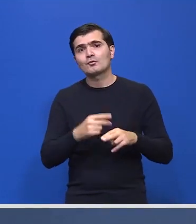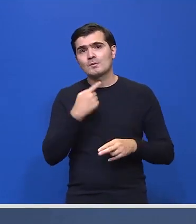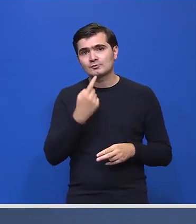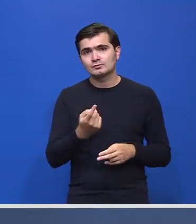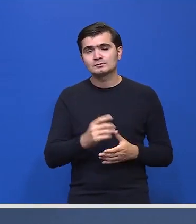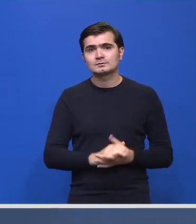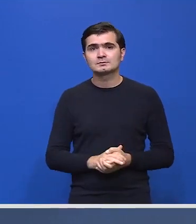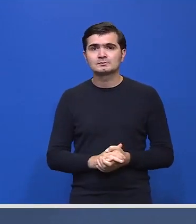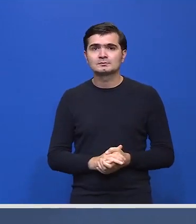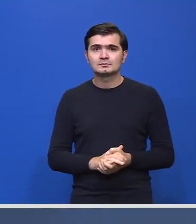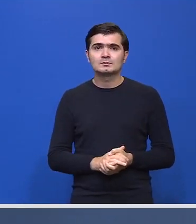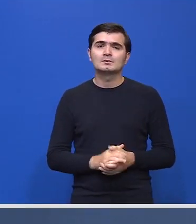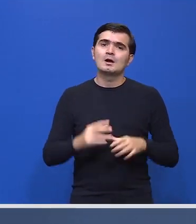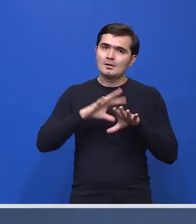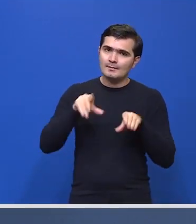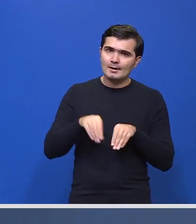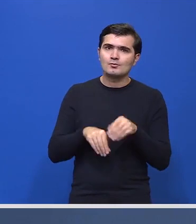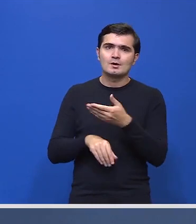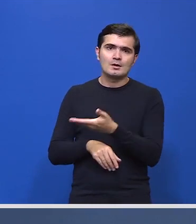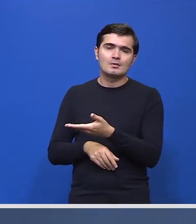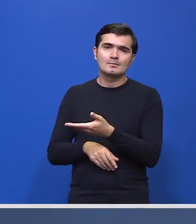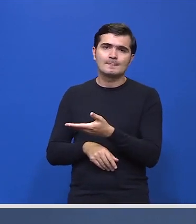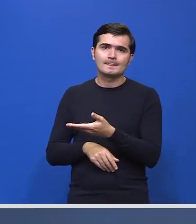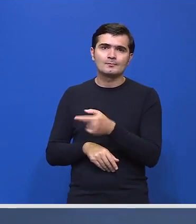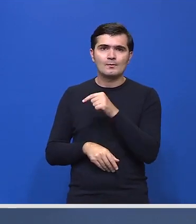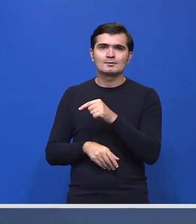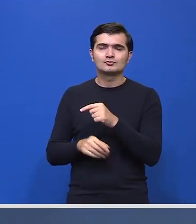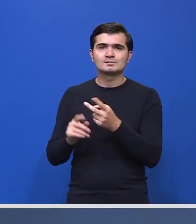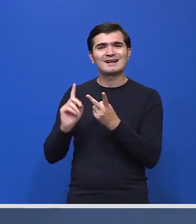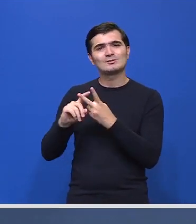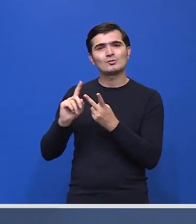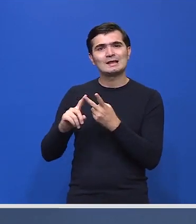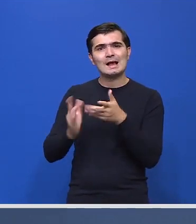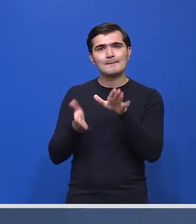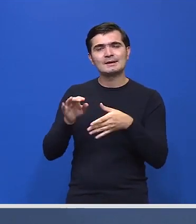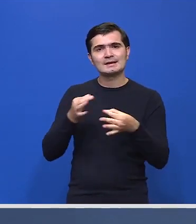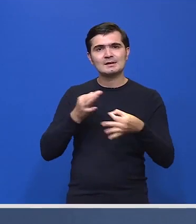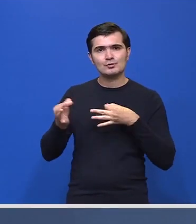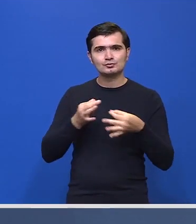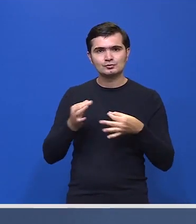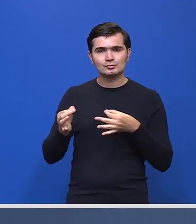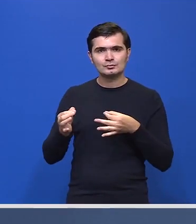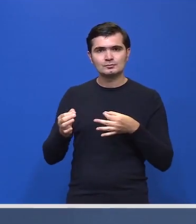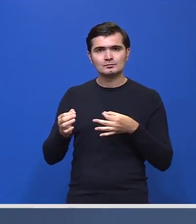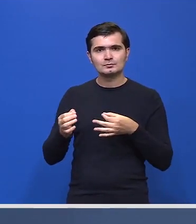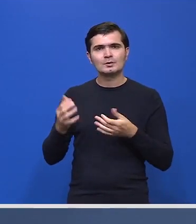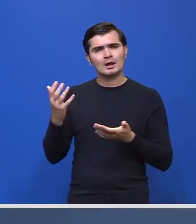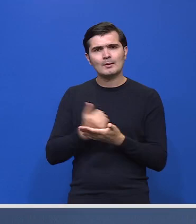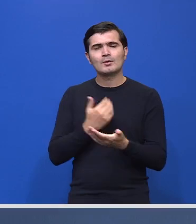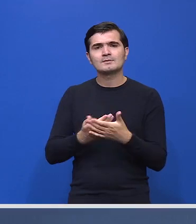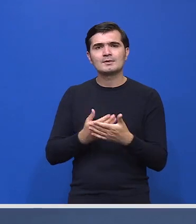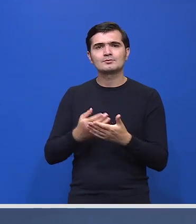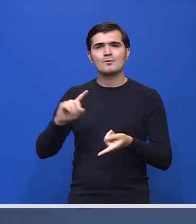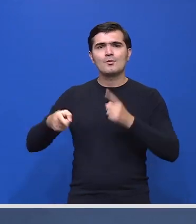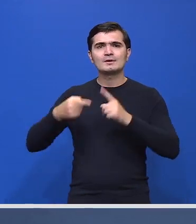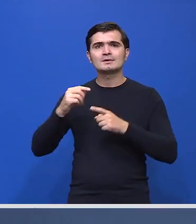ca împreună cu acest al doilea pachet de măsuri luat pentru politica